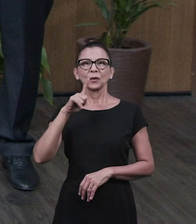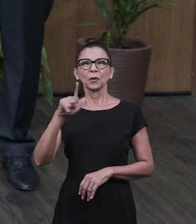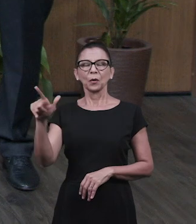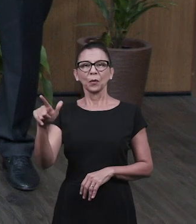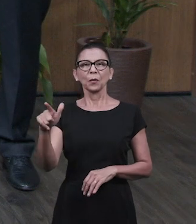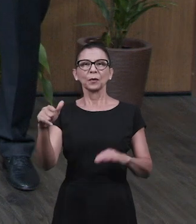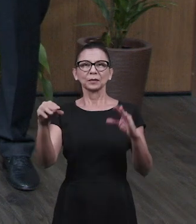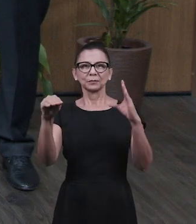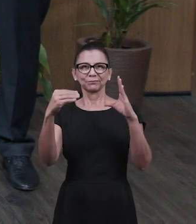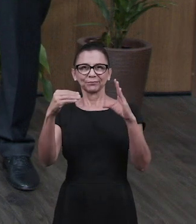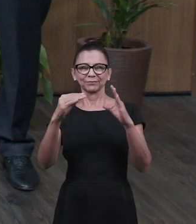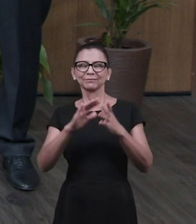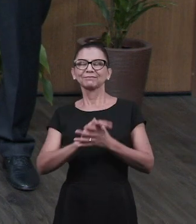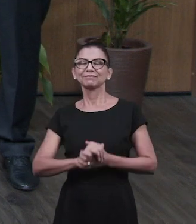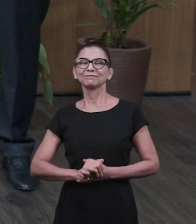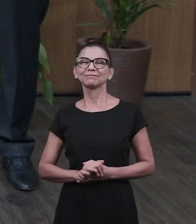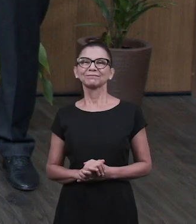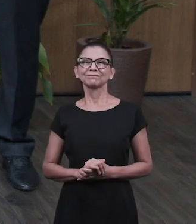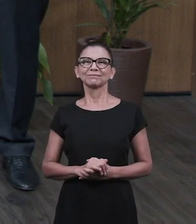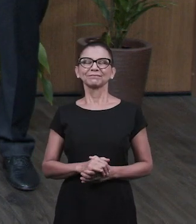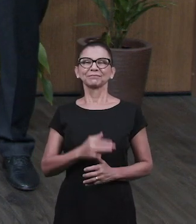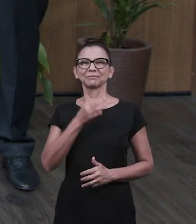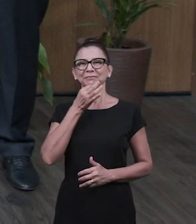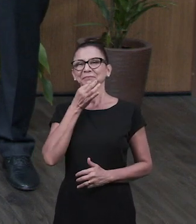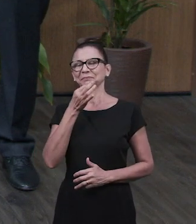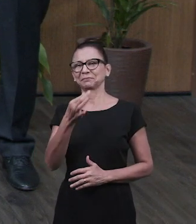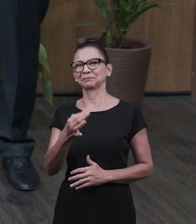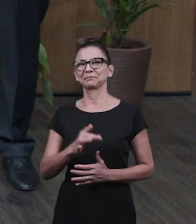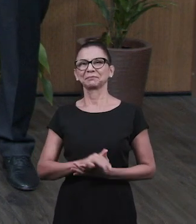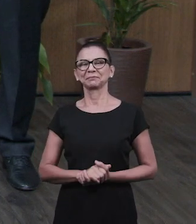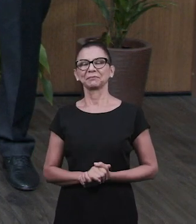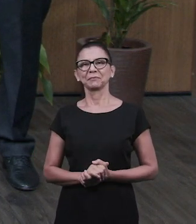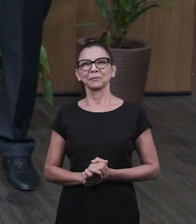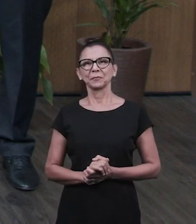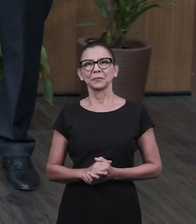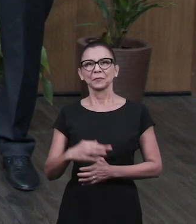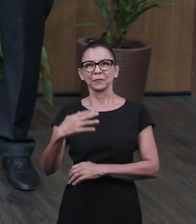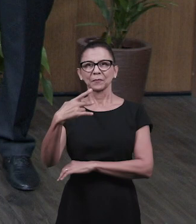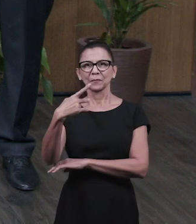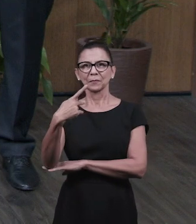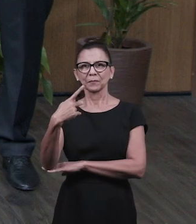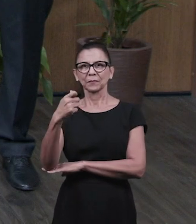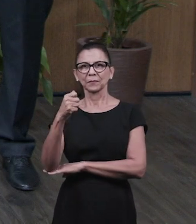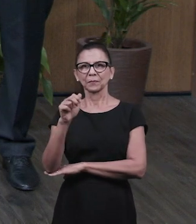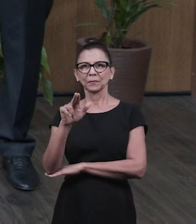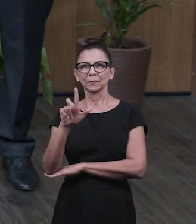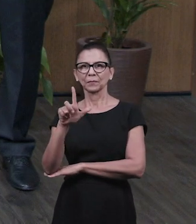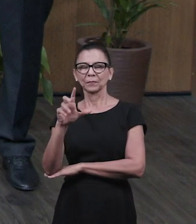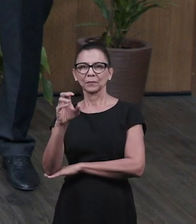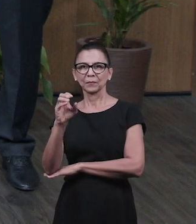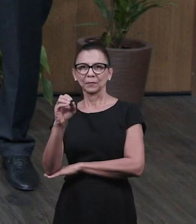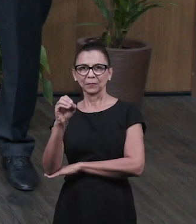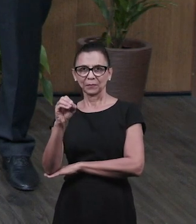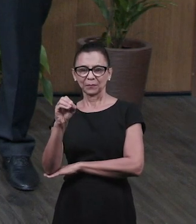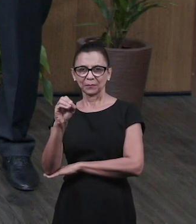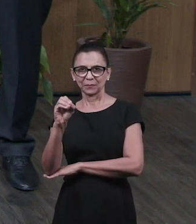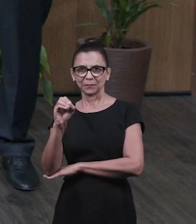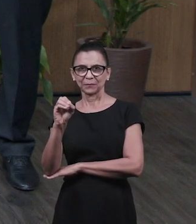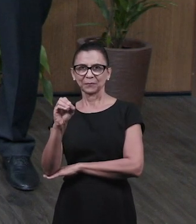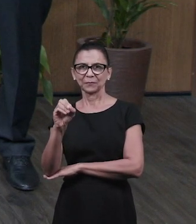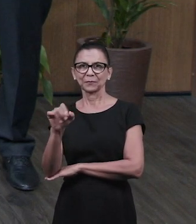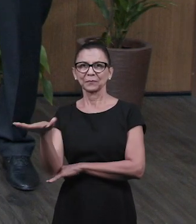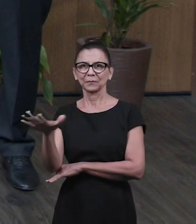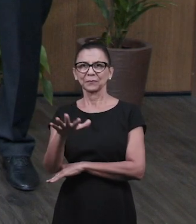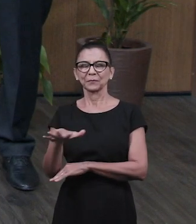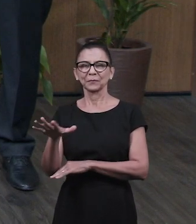Un autre message, dans le même sens, a été envoyé par